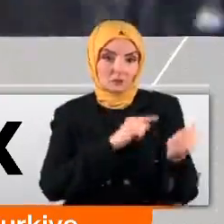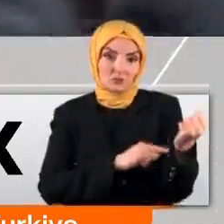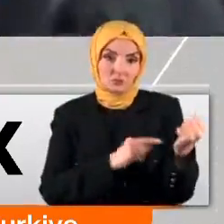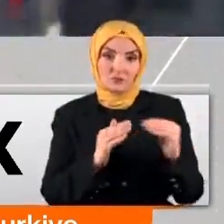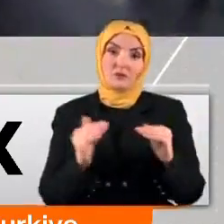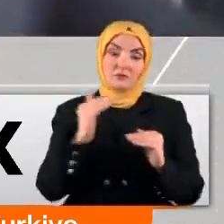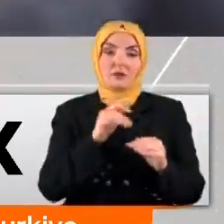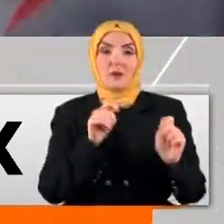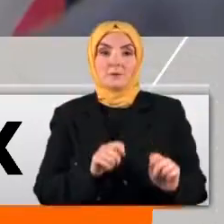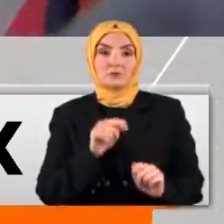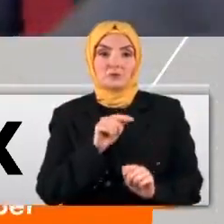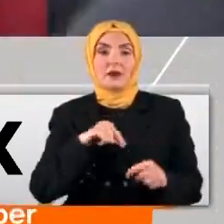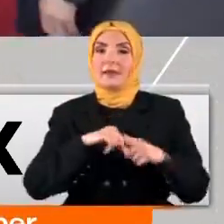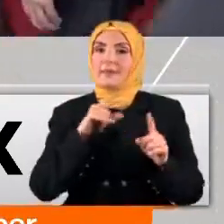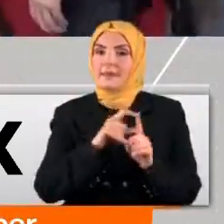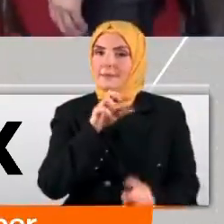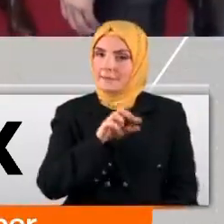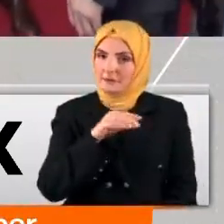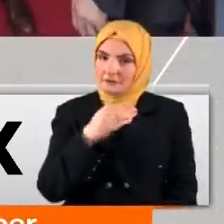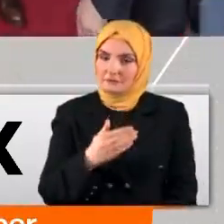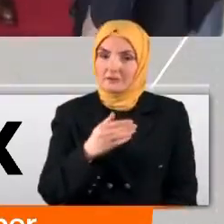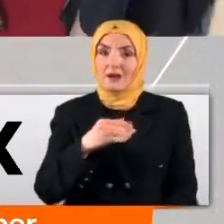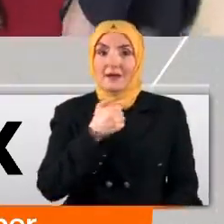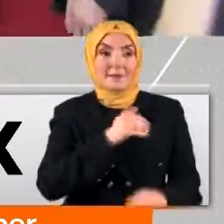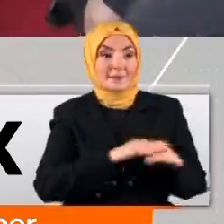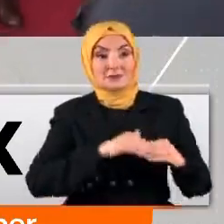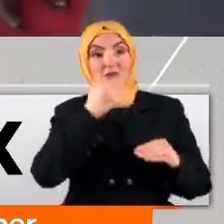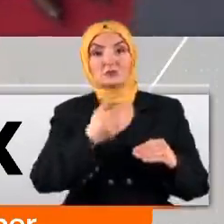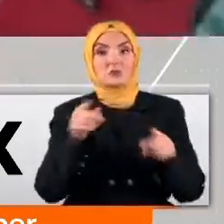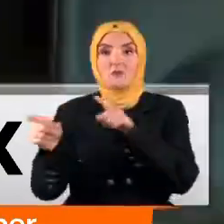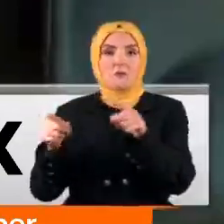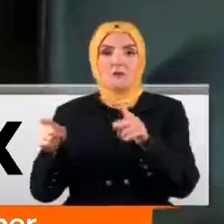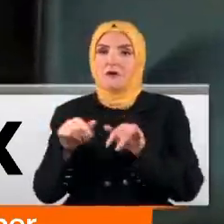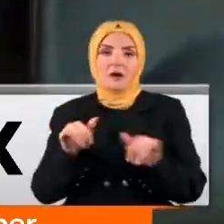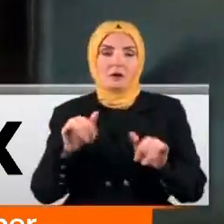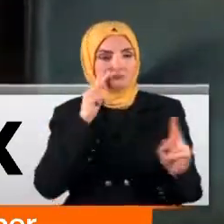masanın dışındaki bütün siyasi partiler gibi genel başkanımızın elbette görüşeceği